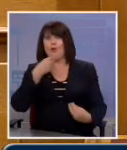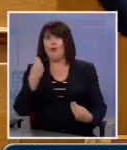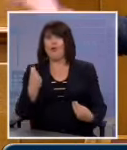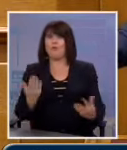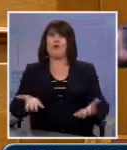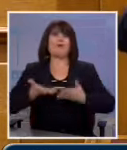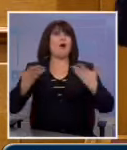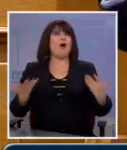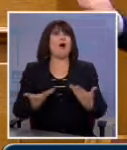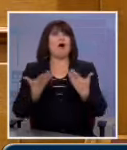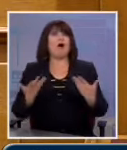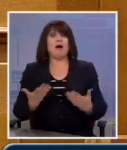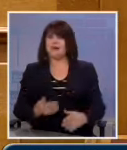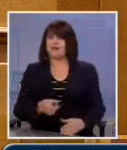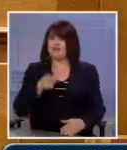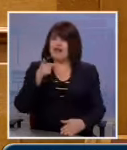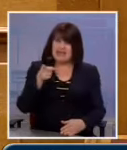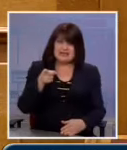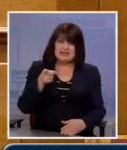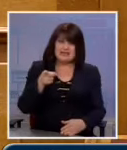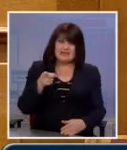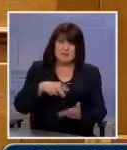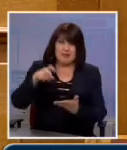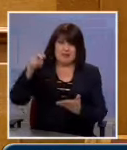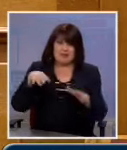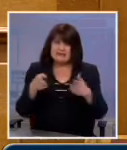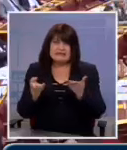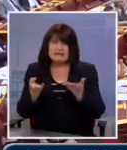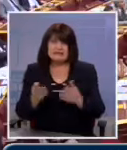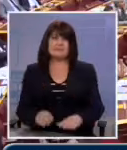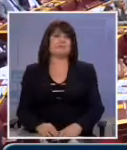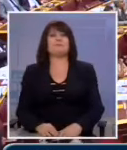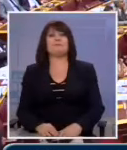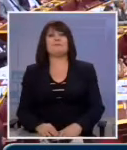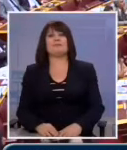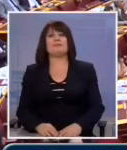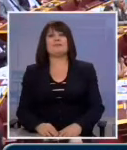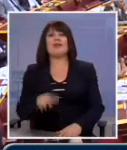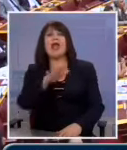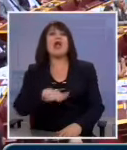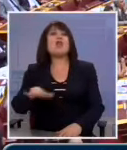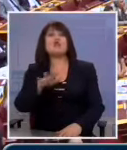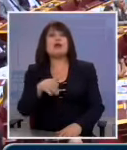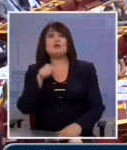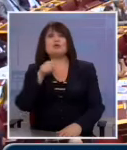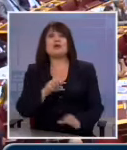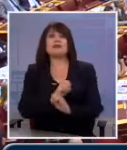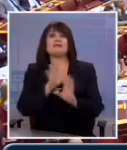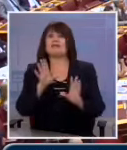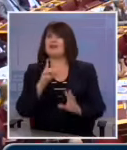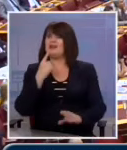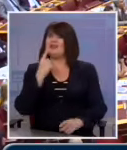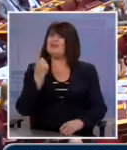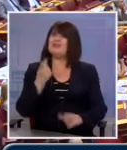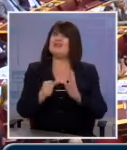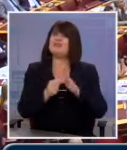υπτάμεθα, εσείς, εκτός πραγματικότητος, από εκεί που ήμασταν αλλού για αλλού, τώρα ξαφνικά δεν άκουσα το